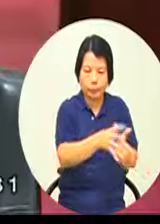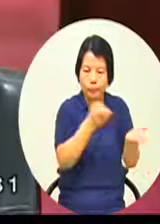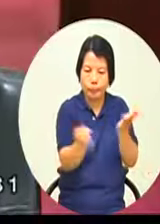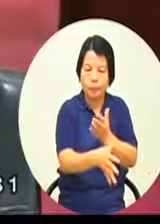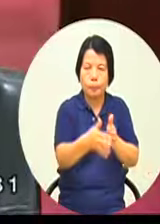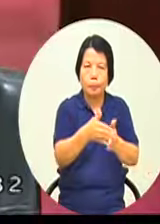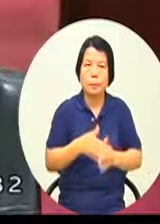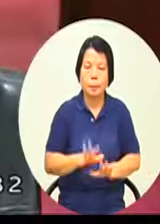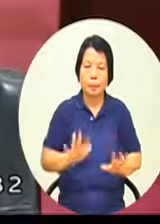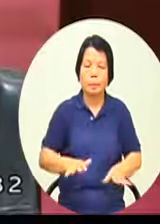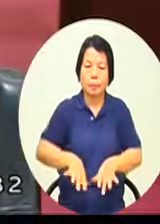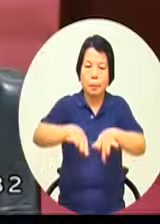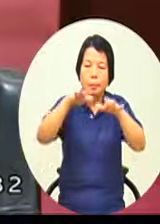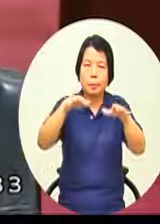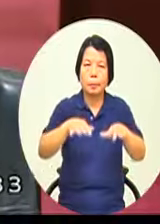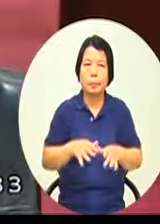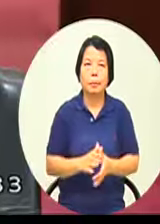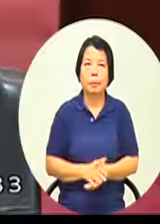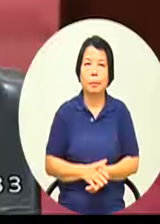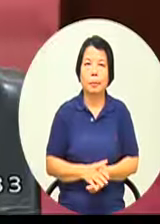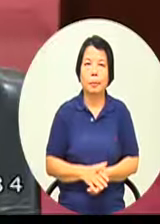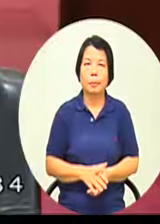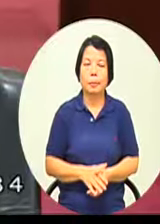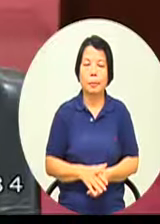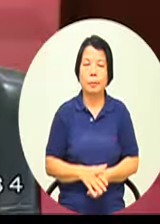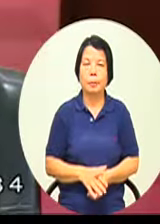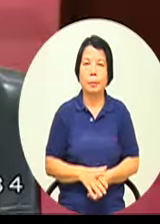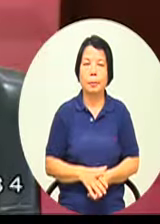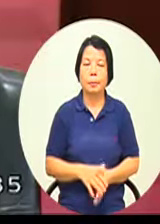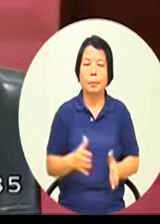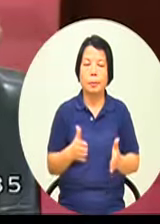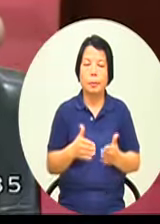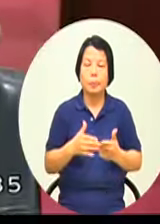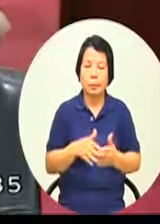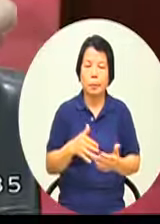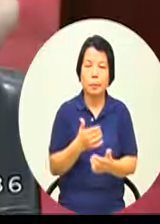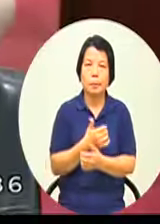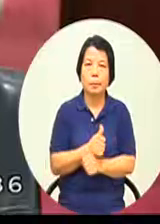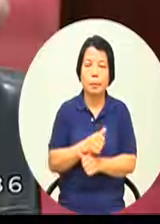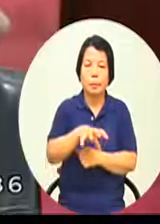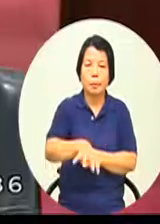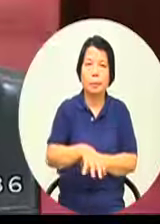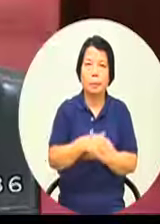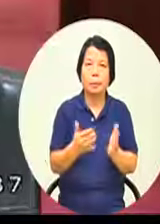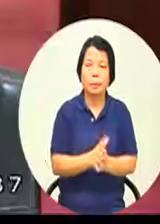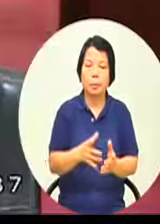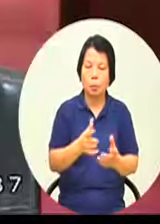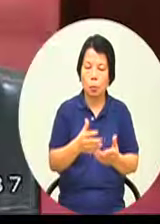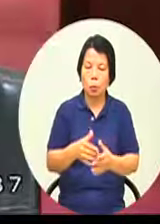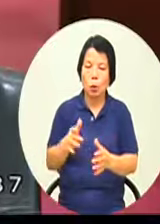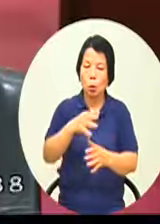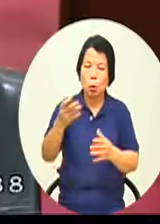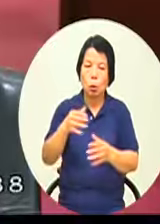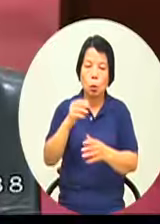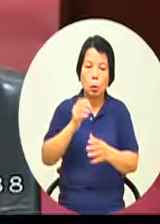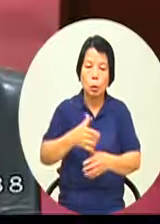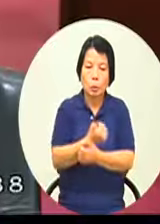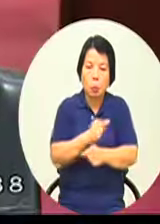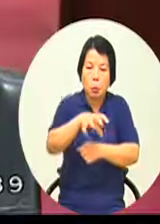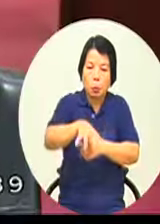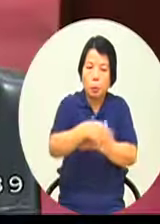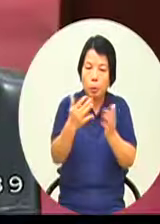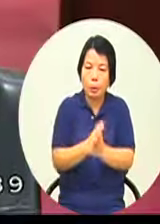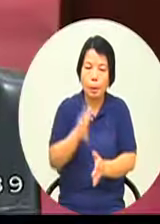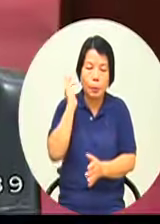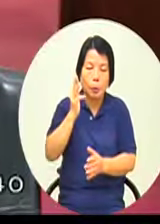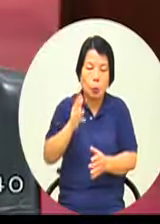的水咧，迄个试验场的水咧吼，伊的水拢搬到这边过来，是毋是这个问题